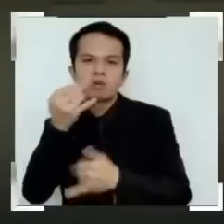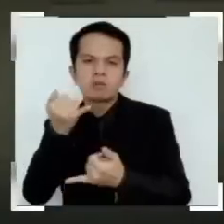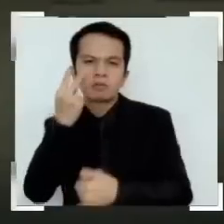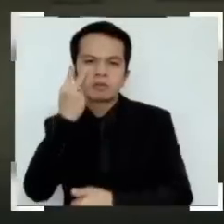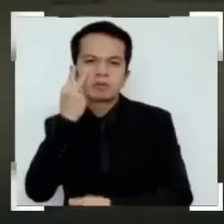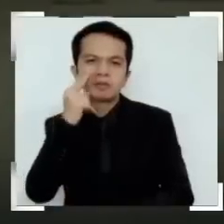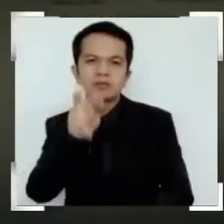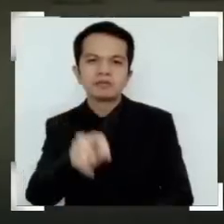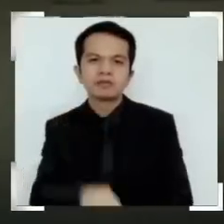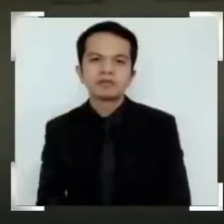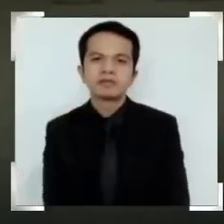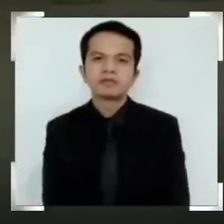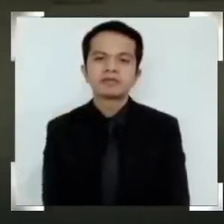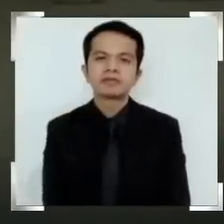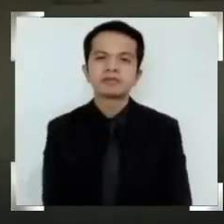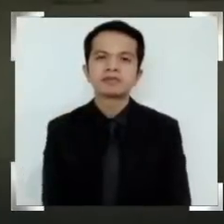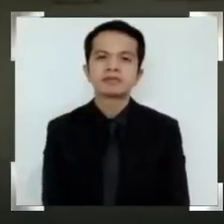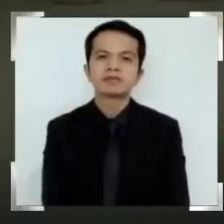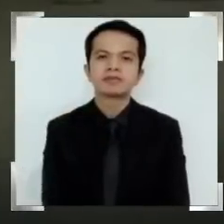Jamie?